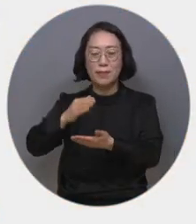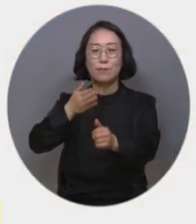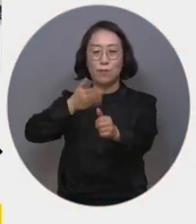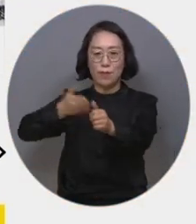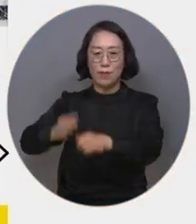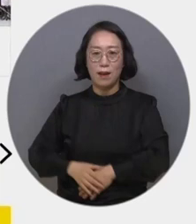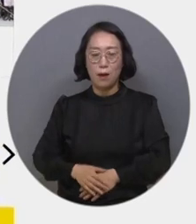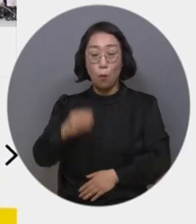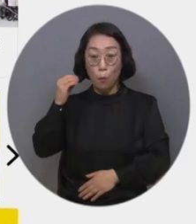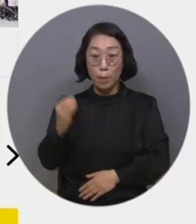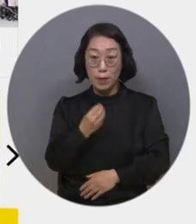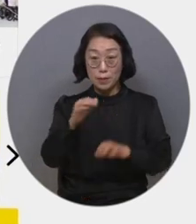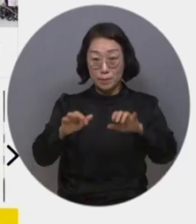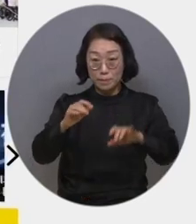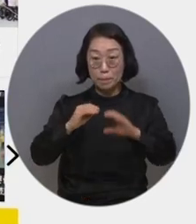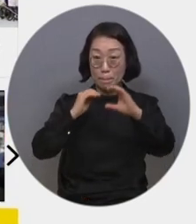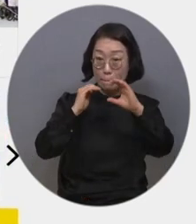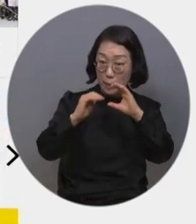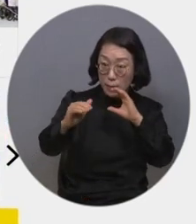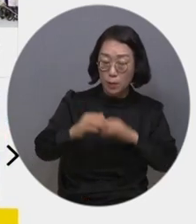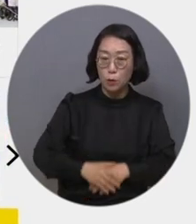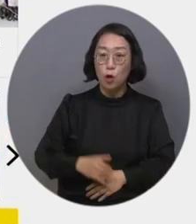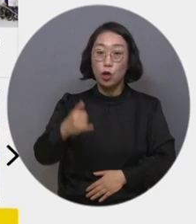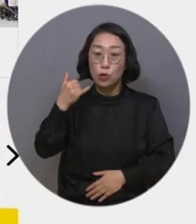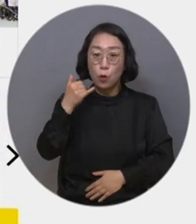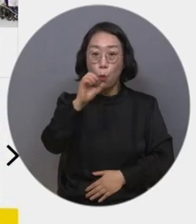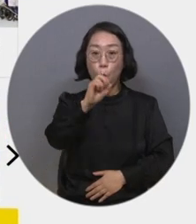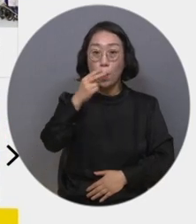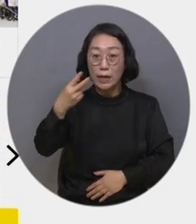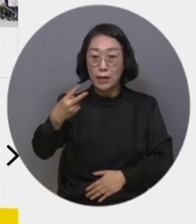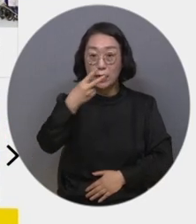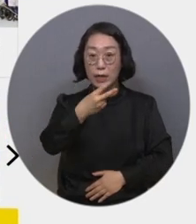웰페어뉴스 홈페이지 또는 전자우편 전화번호